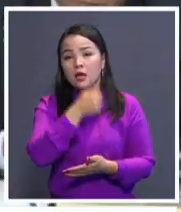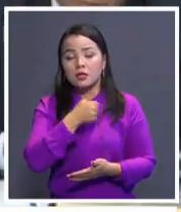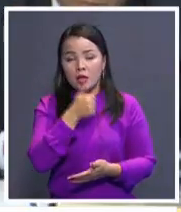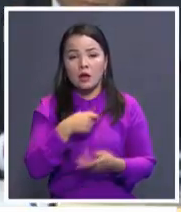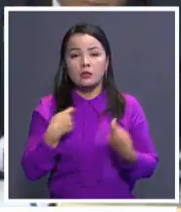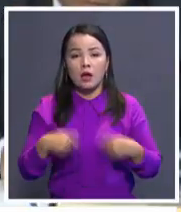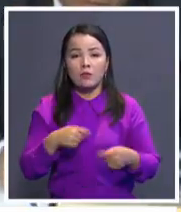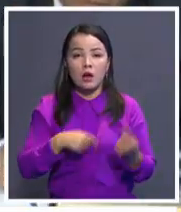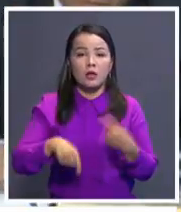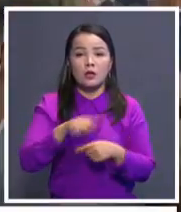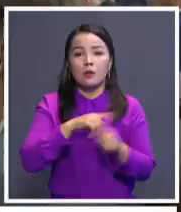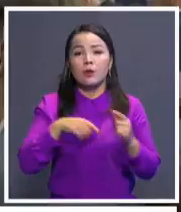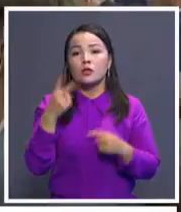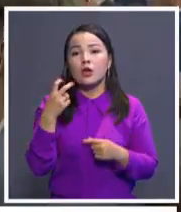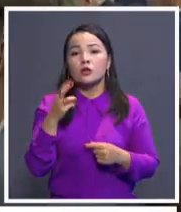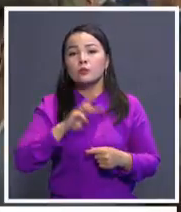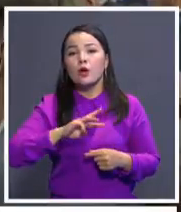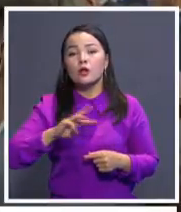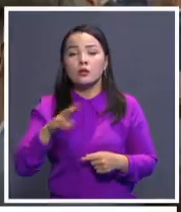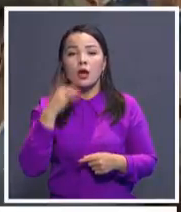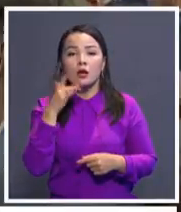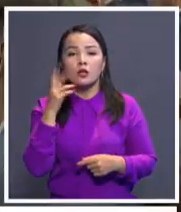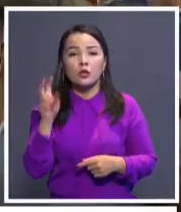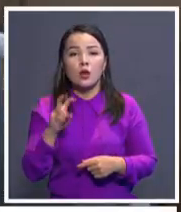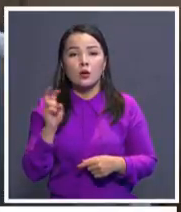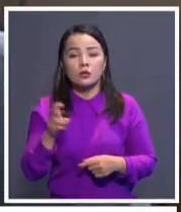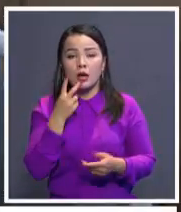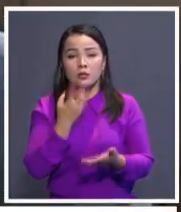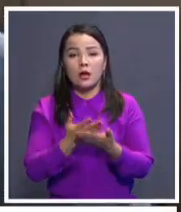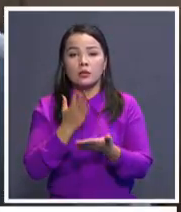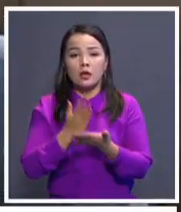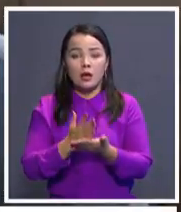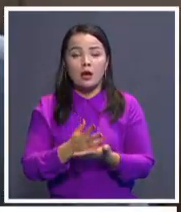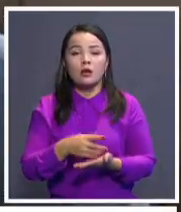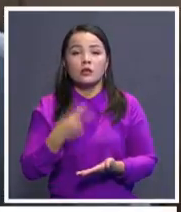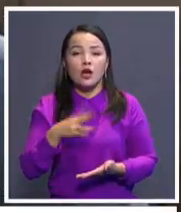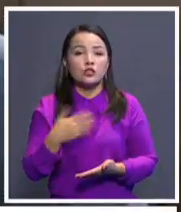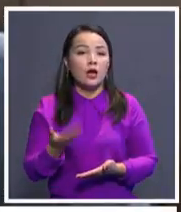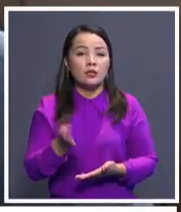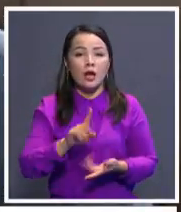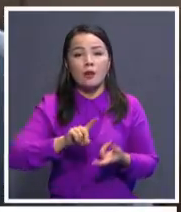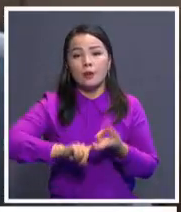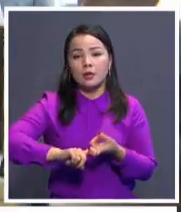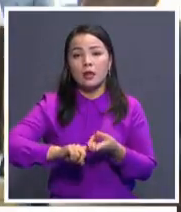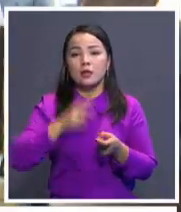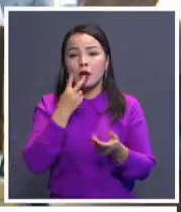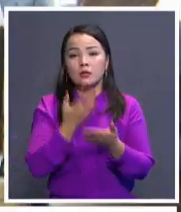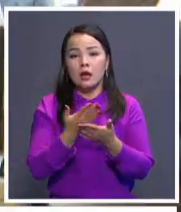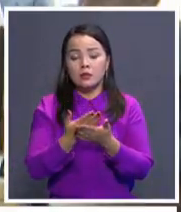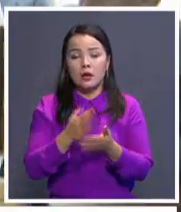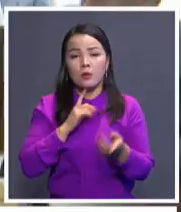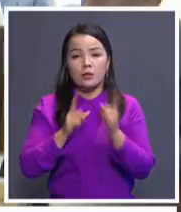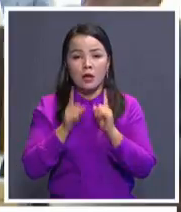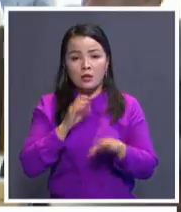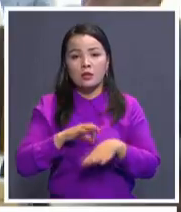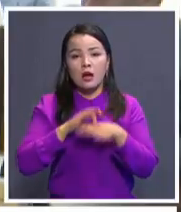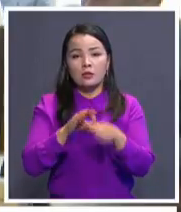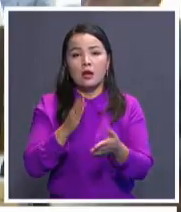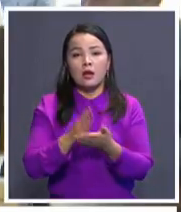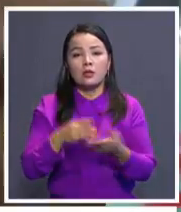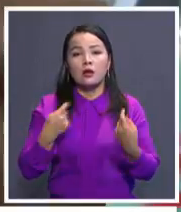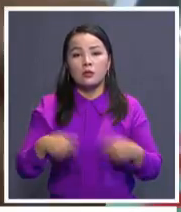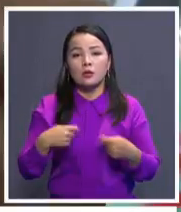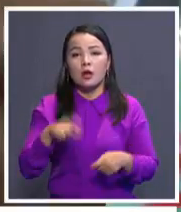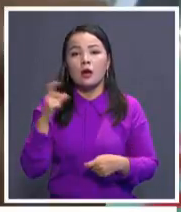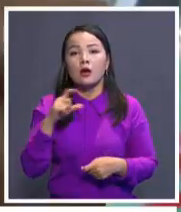тауар айналым 200 миллион ақш долларын құрады. Іскерлік форумда екі жақты байланысты нығайту жолдары талқыланды.